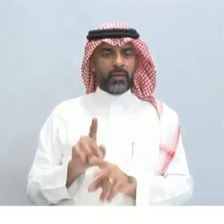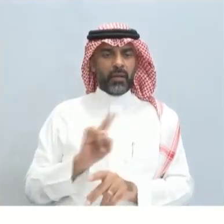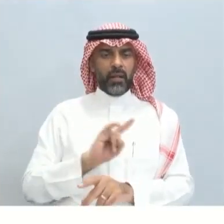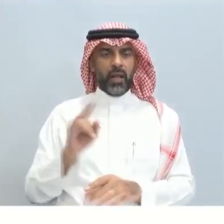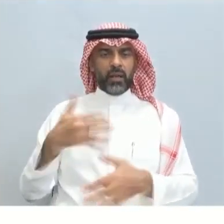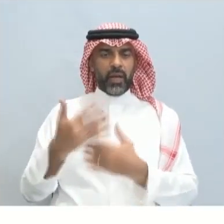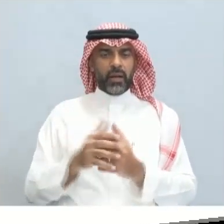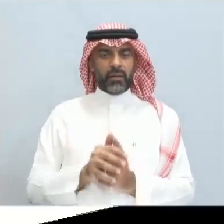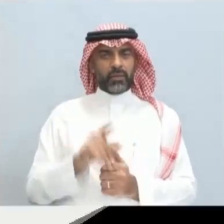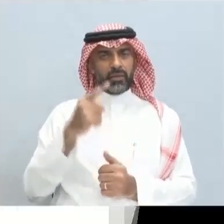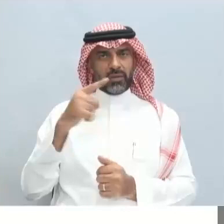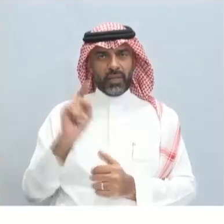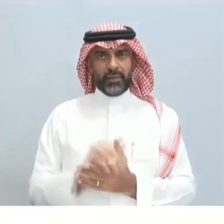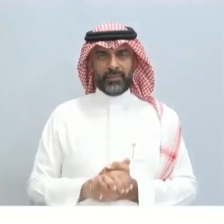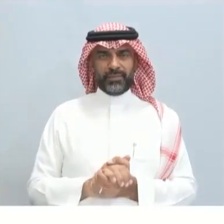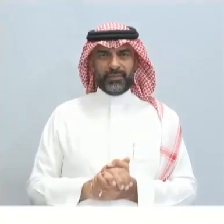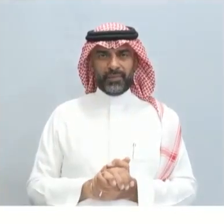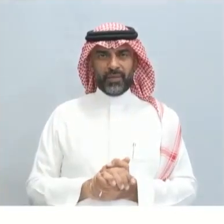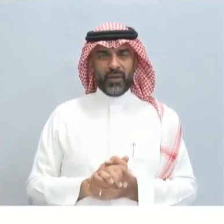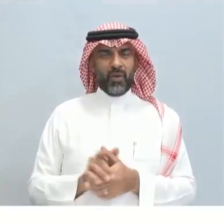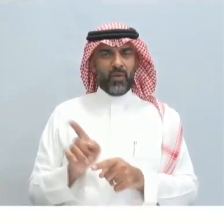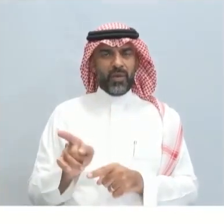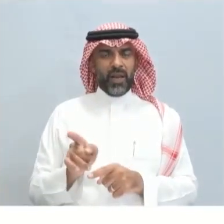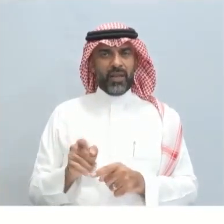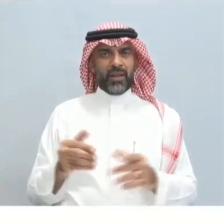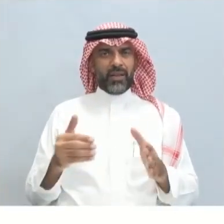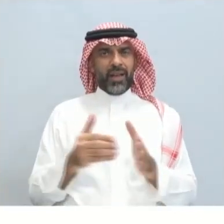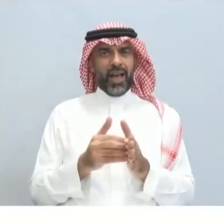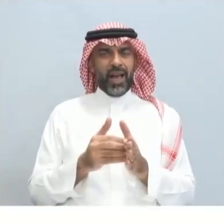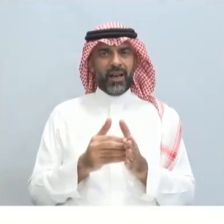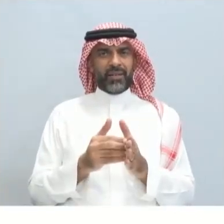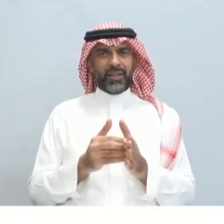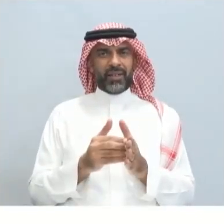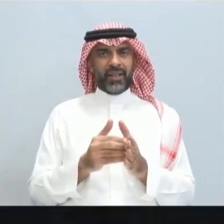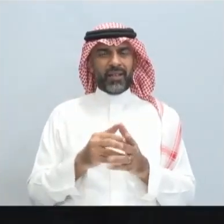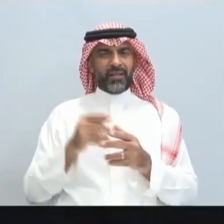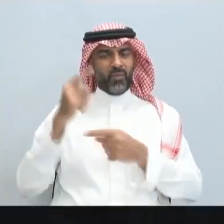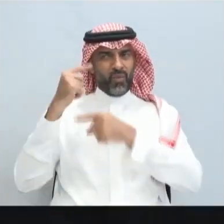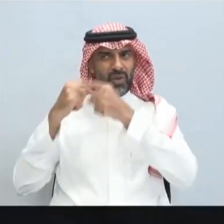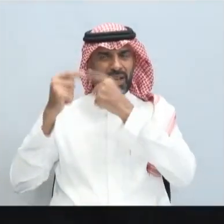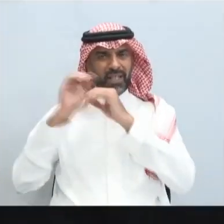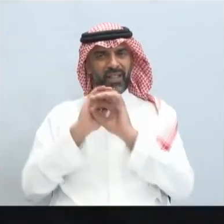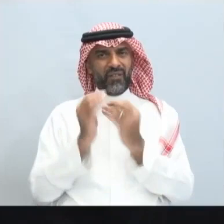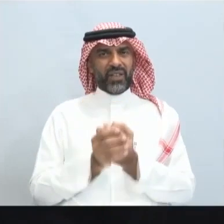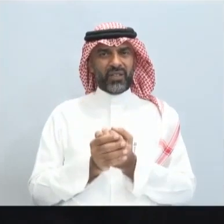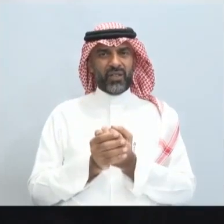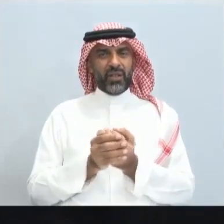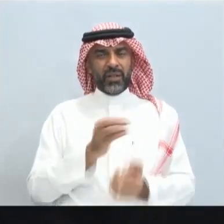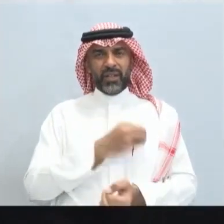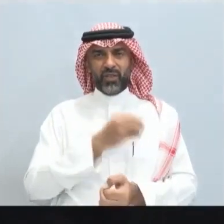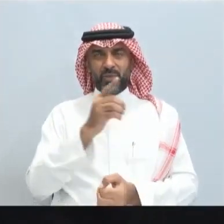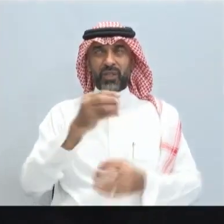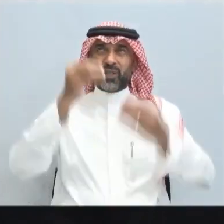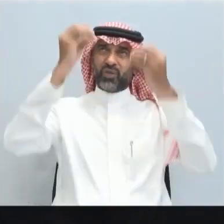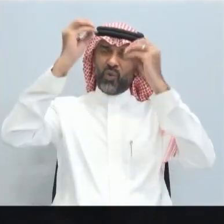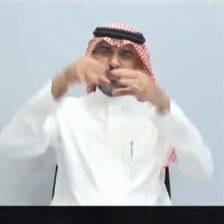احسنت اجابه صحيحه وبهكذا نكون وصلنا الى ختام اثراءات لهذا الفصل مع تمنياتي